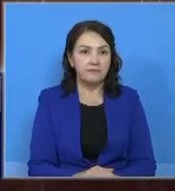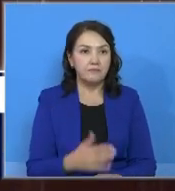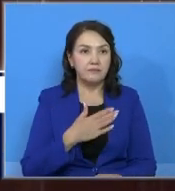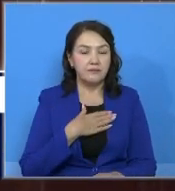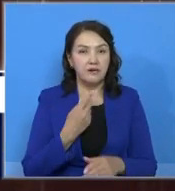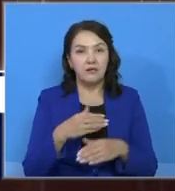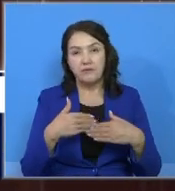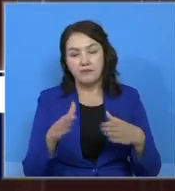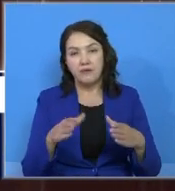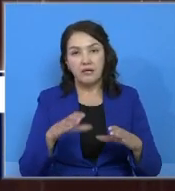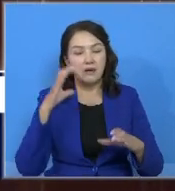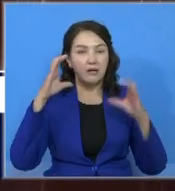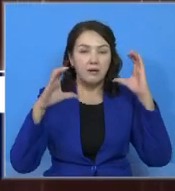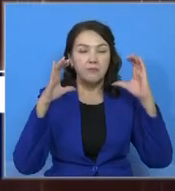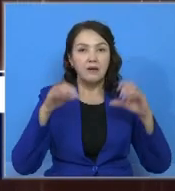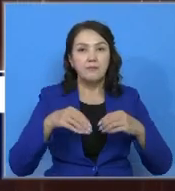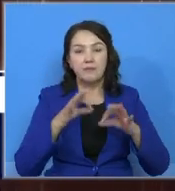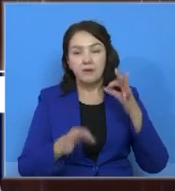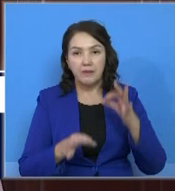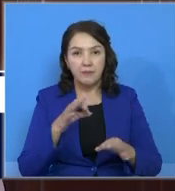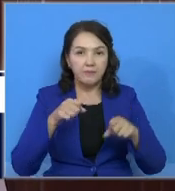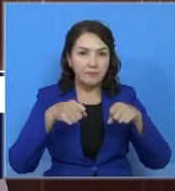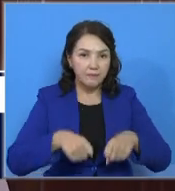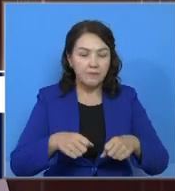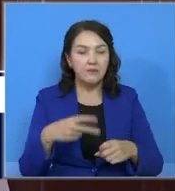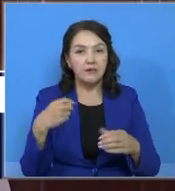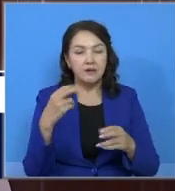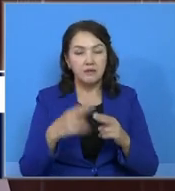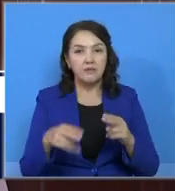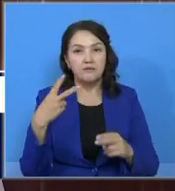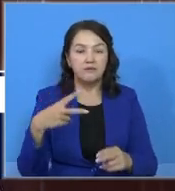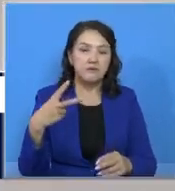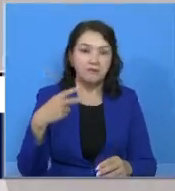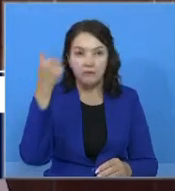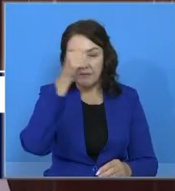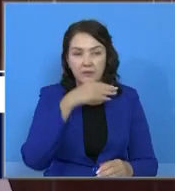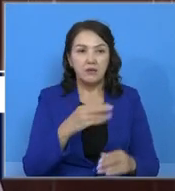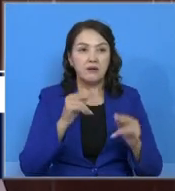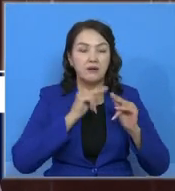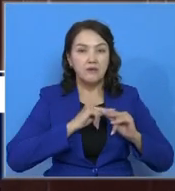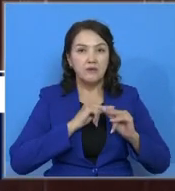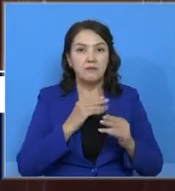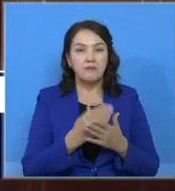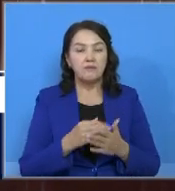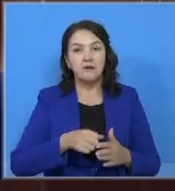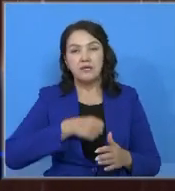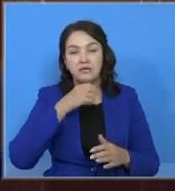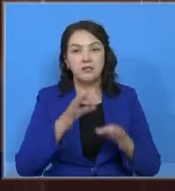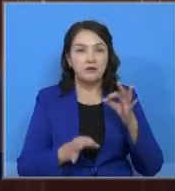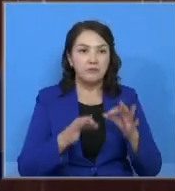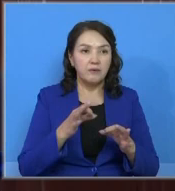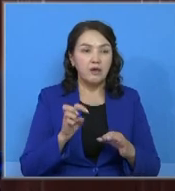являюсь выпускником Академии правосудия. Окончил данную академию в 2022 году. Работаю в должности старшего судебного